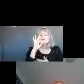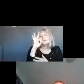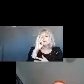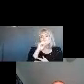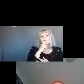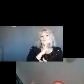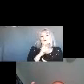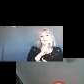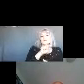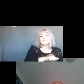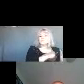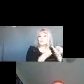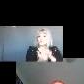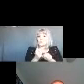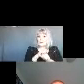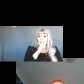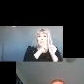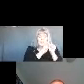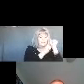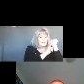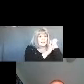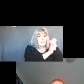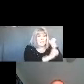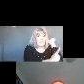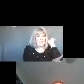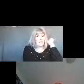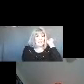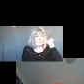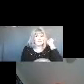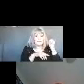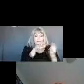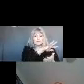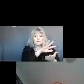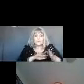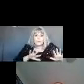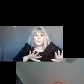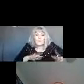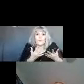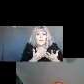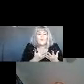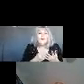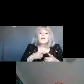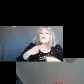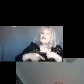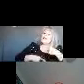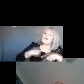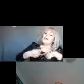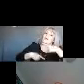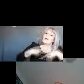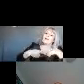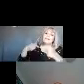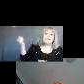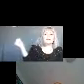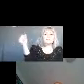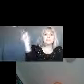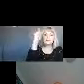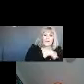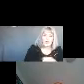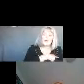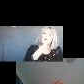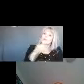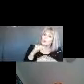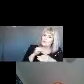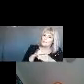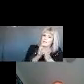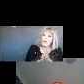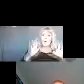deel geraak, al die wonderlike dinge gedoen, en hoe eindig die story? Elke dag is daar nog mense bygevoeg. Die